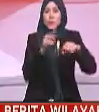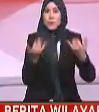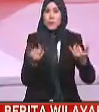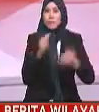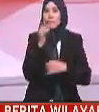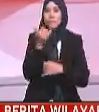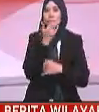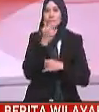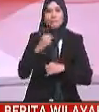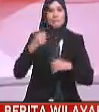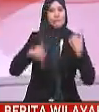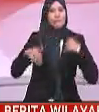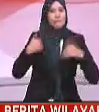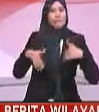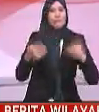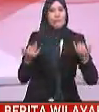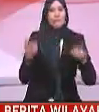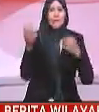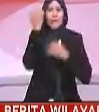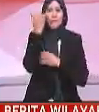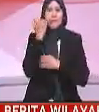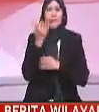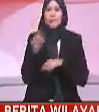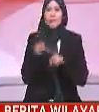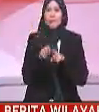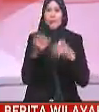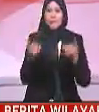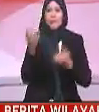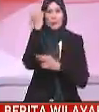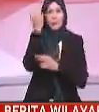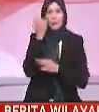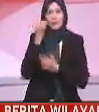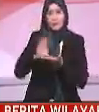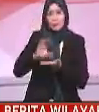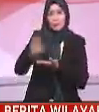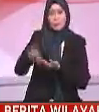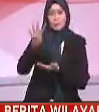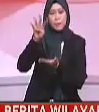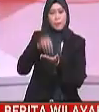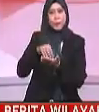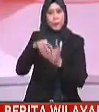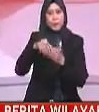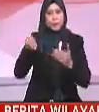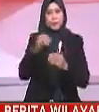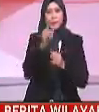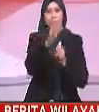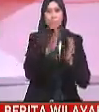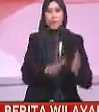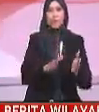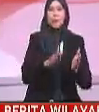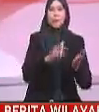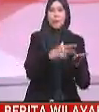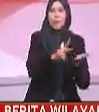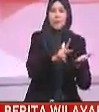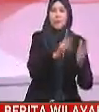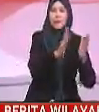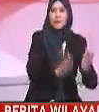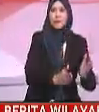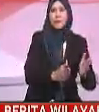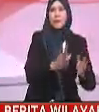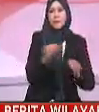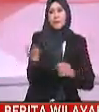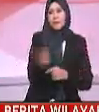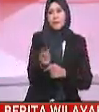tidak bersalah di mahkamah sama. Magistrate kemudian membenarkan ikat jamin RM4,000 dengan seorang penjamin terhadap kedua-dua